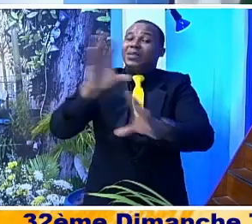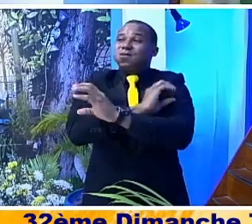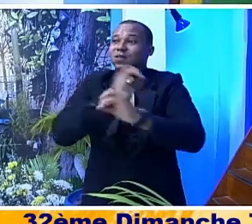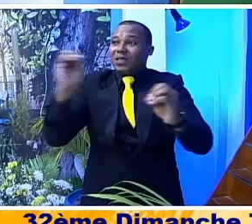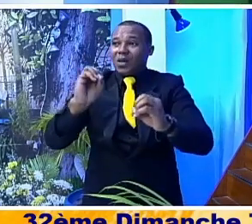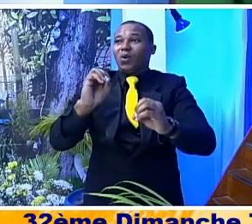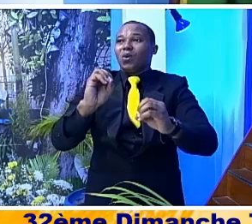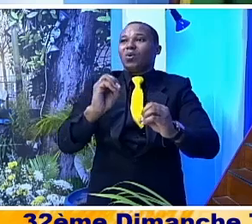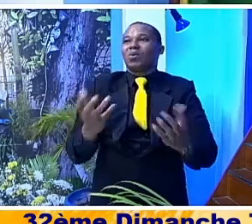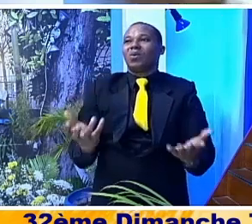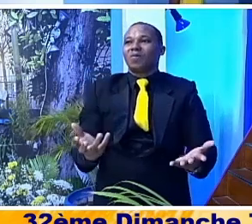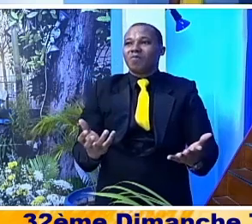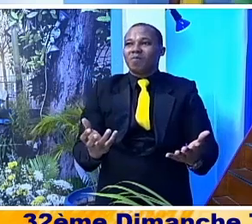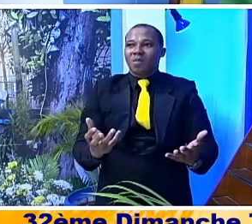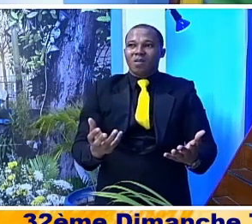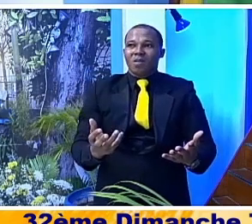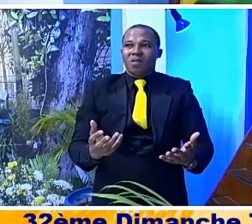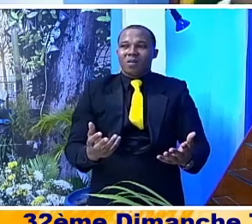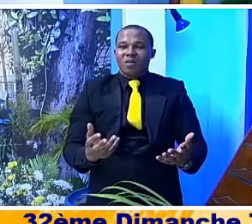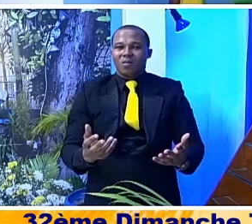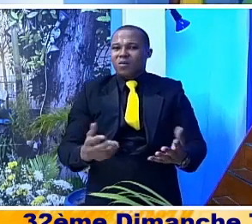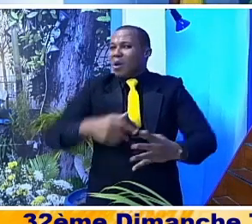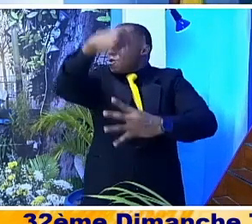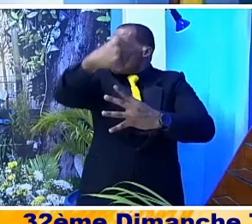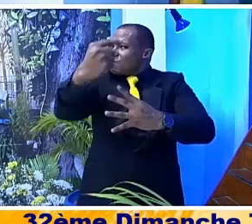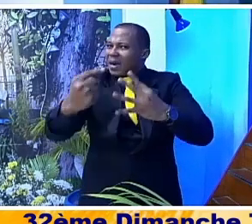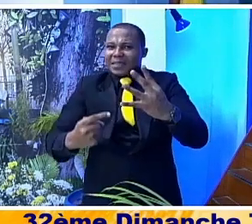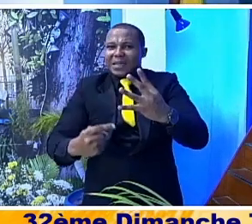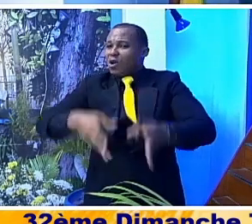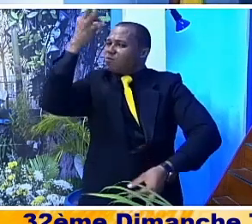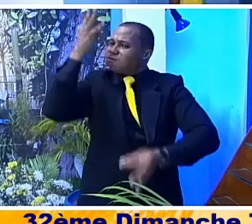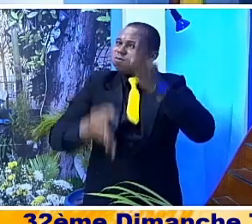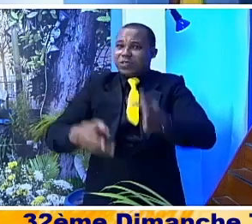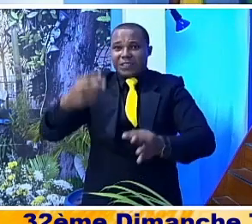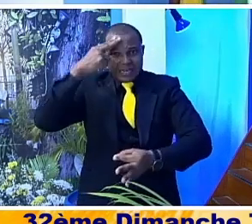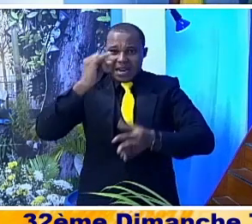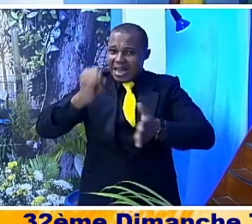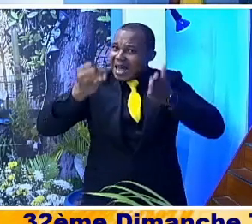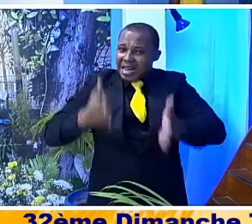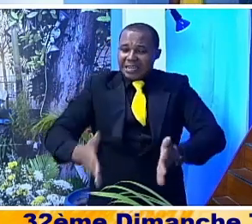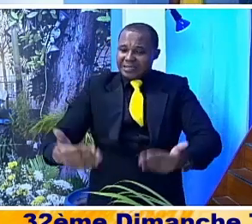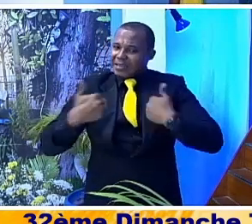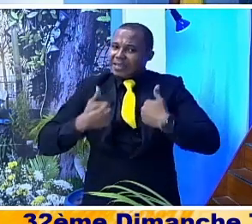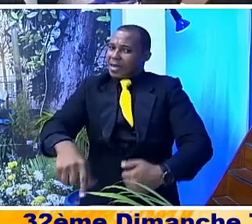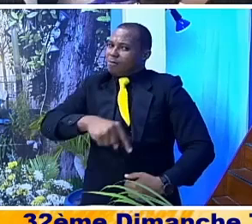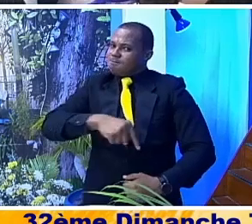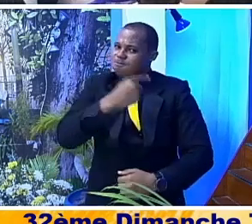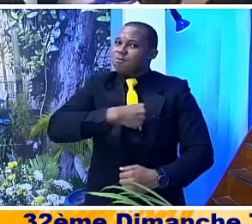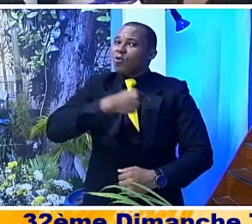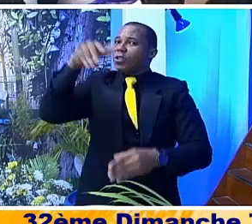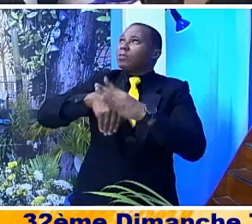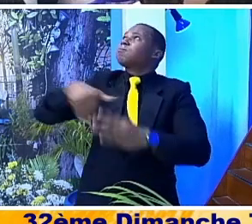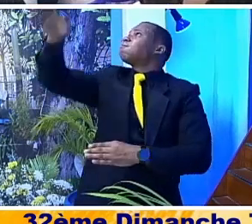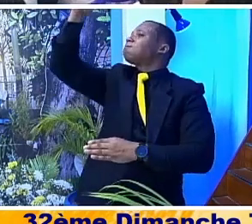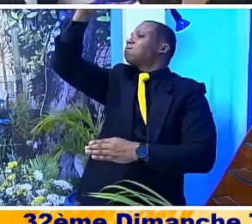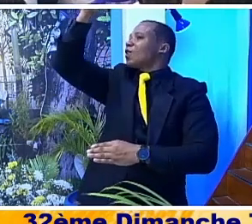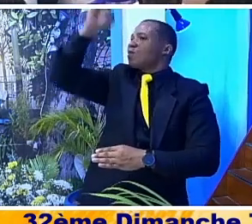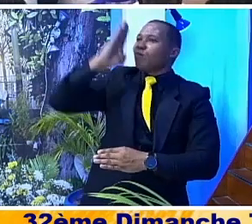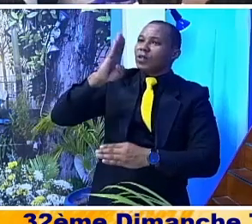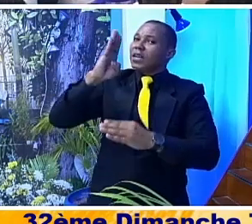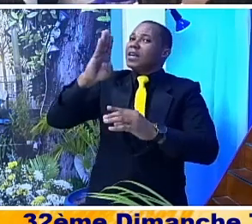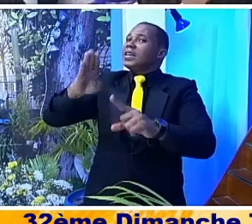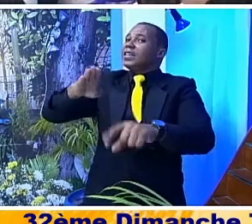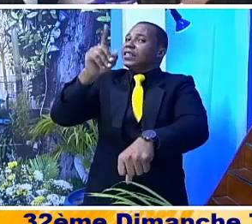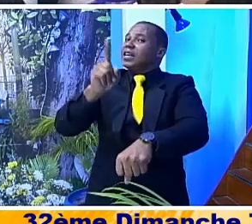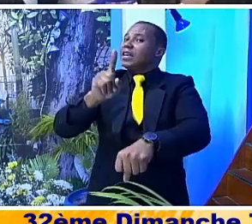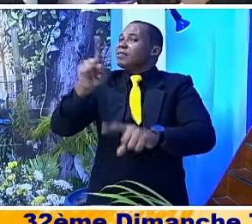dit tel accord, puis bon, tel accord. Bagay sa yo, si haïtien te gon minimum de conscience, non bon Dieu, c'est là pour tout le monde a dit,